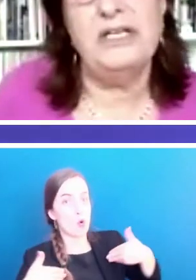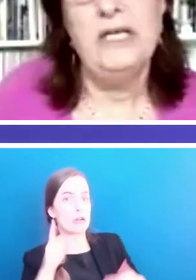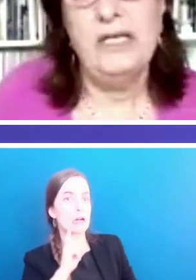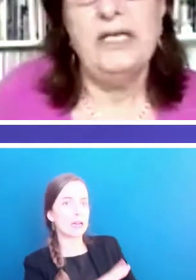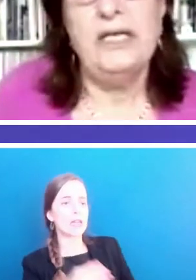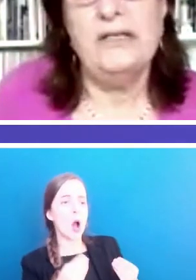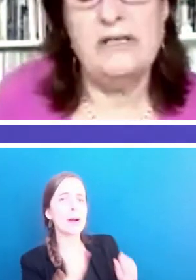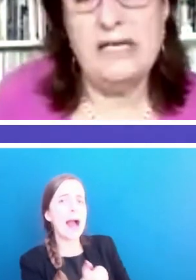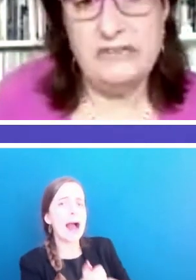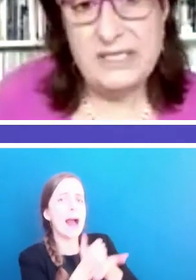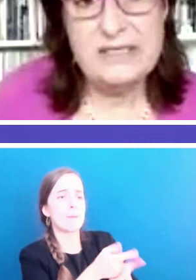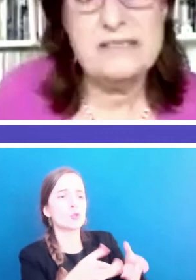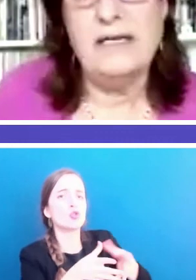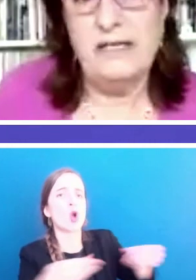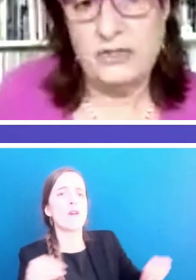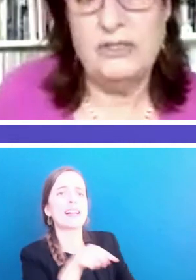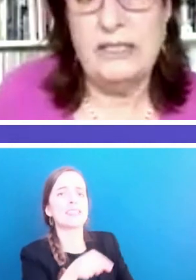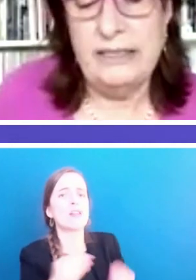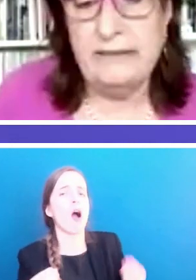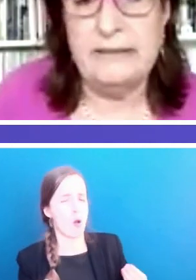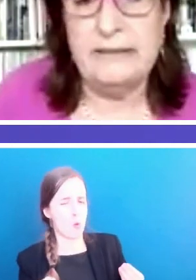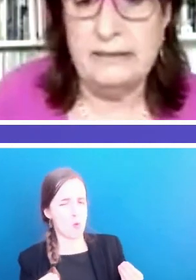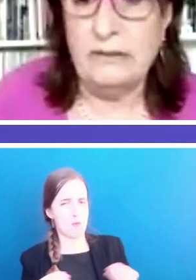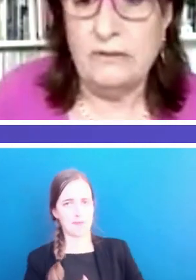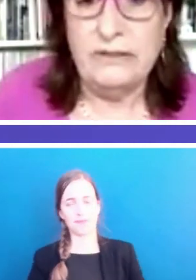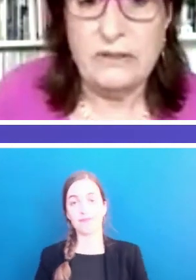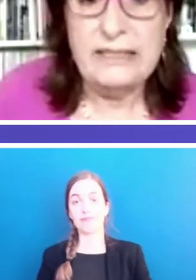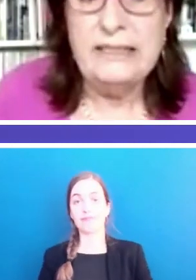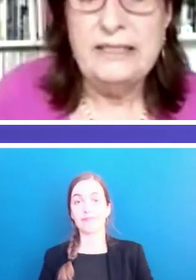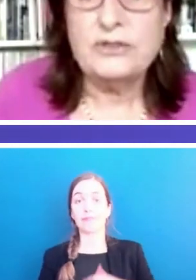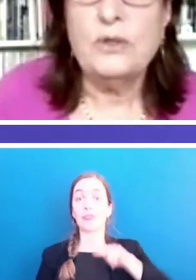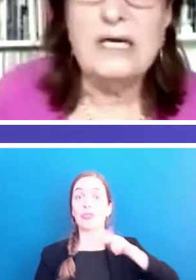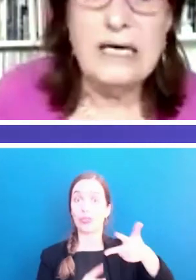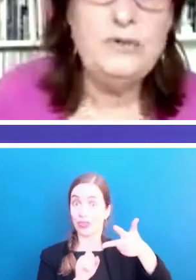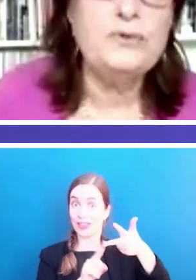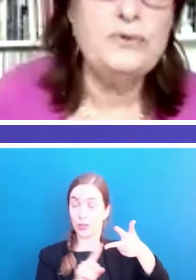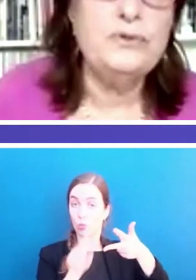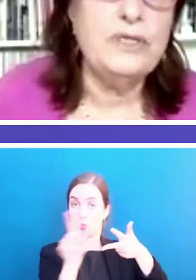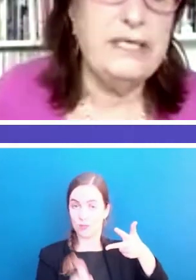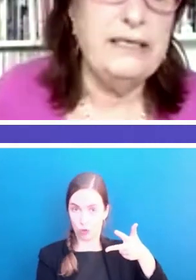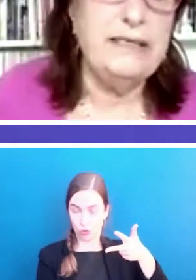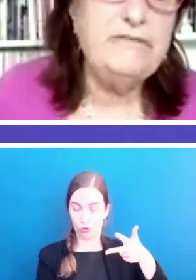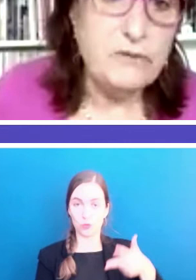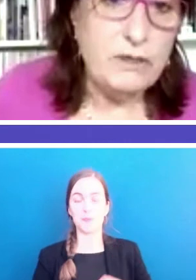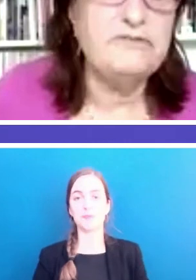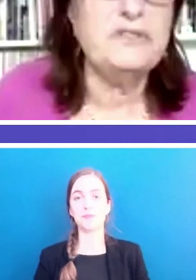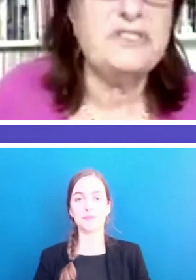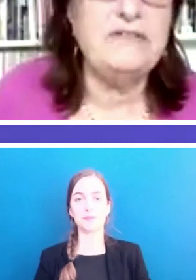الأسئلة الأولى تتعلق بالمتحدثات الثلاث اللواتي